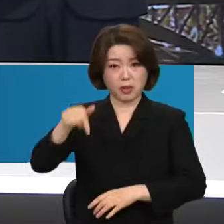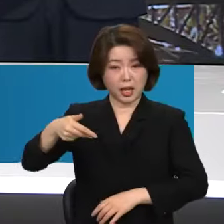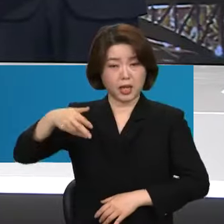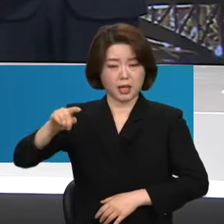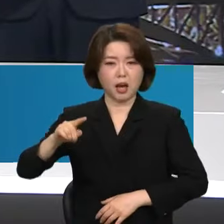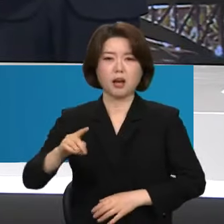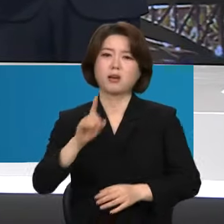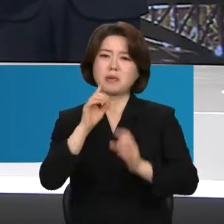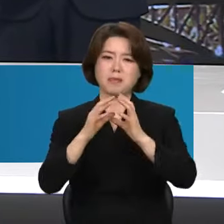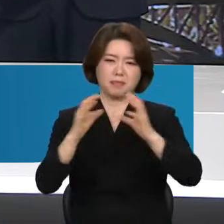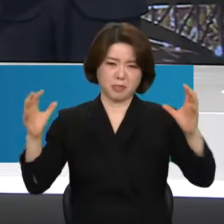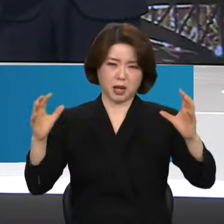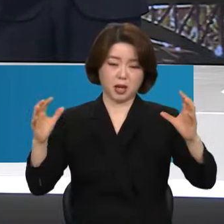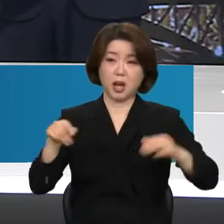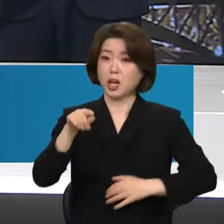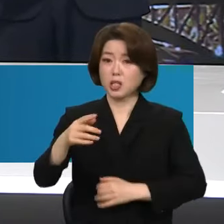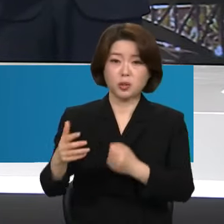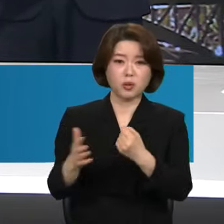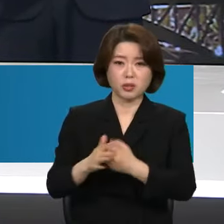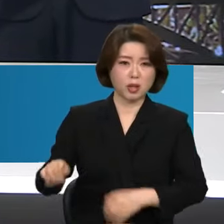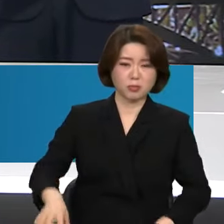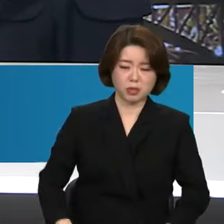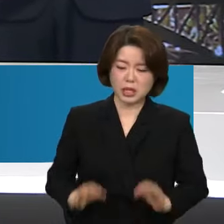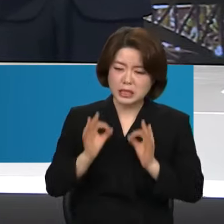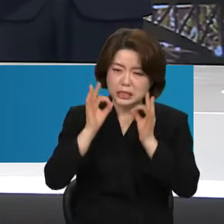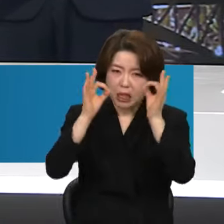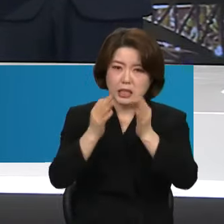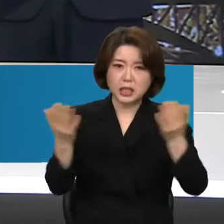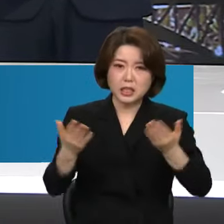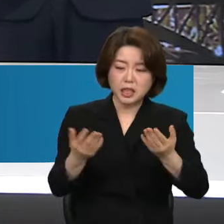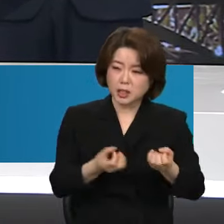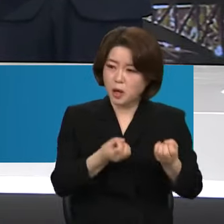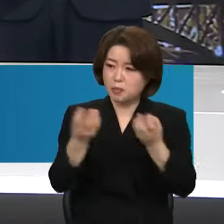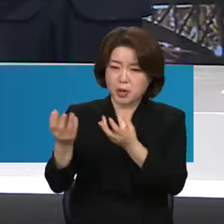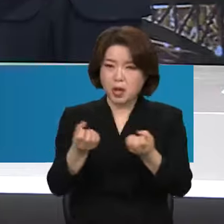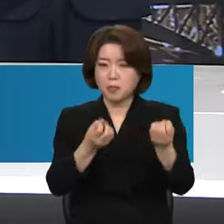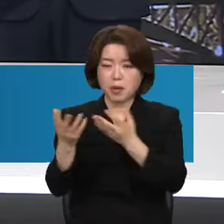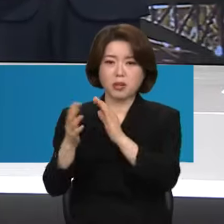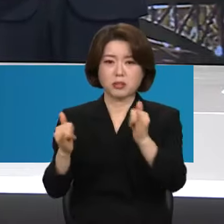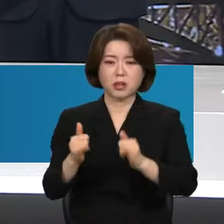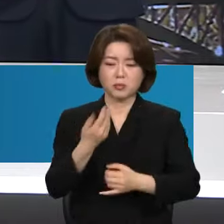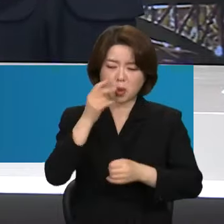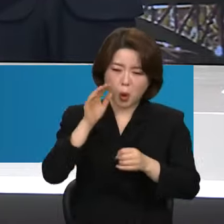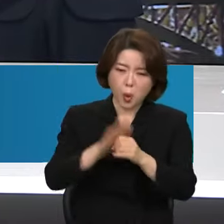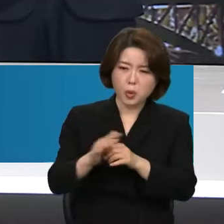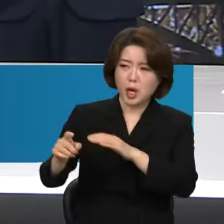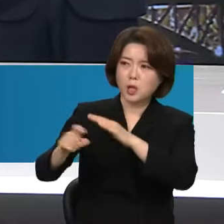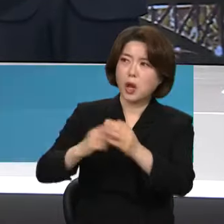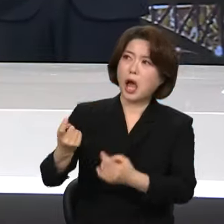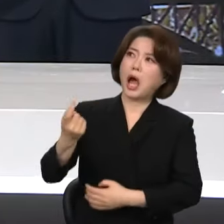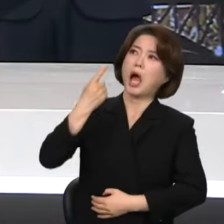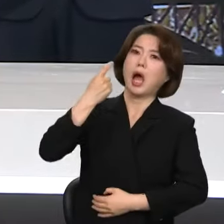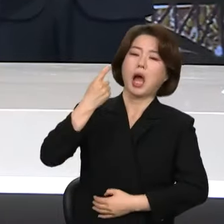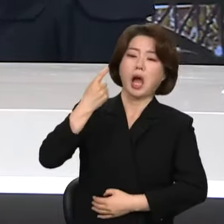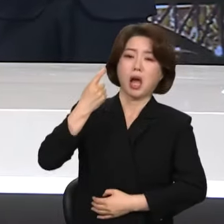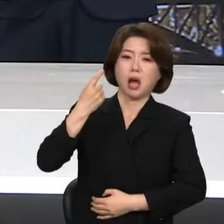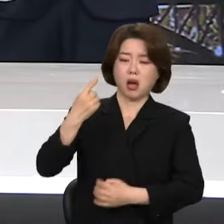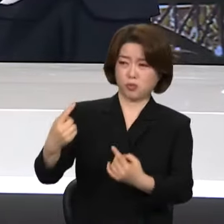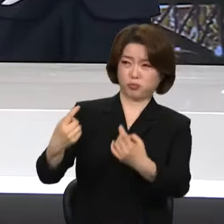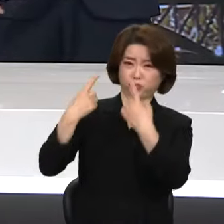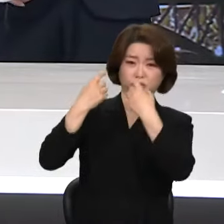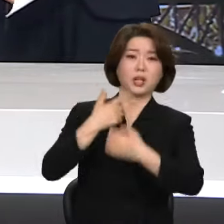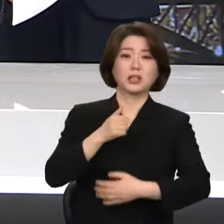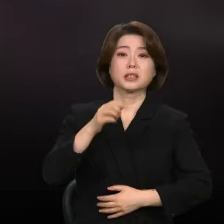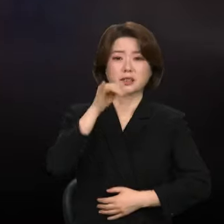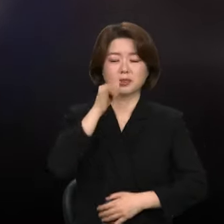조회수만 쫓는 사이버 레카 때문에 성실히 일하던 배달원이 억울하게 도둑으로 몰리는 일이 벌어졌습니다. 백민경 기자입니다.